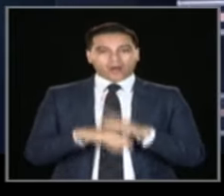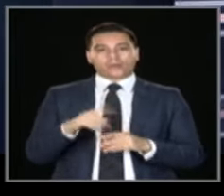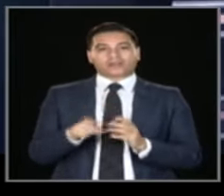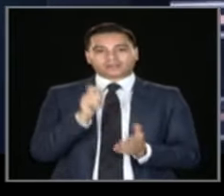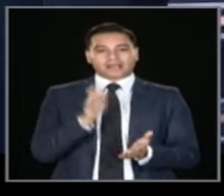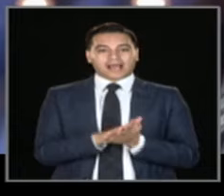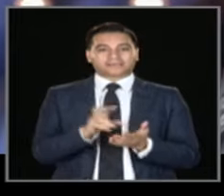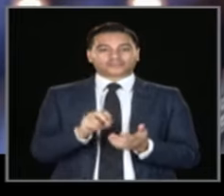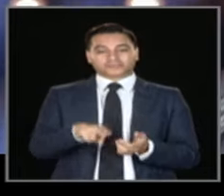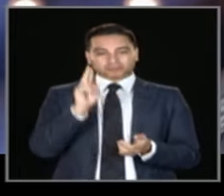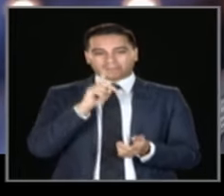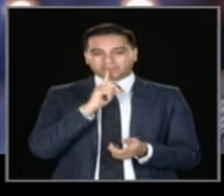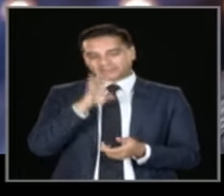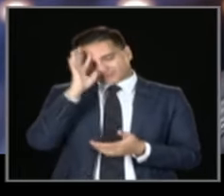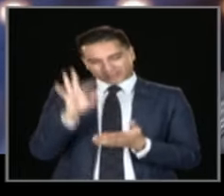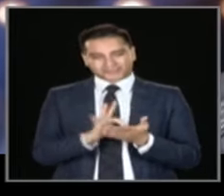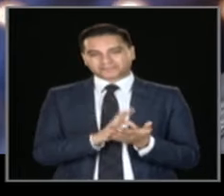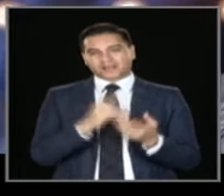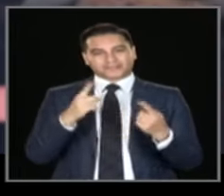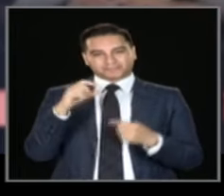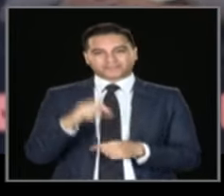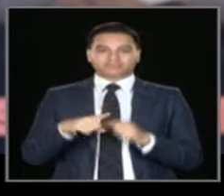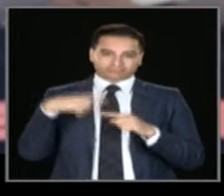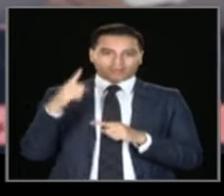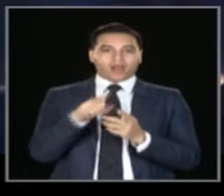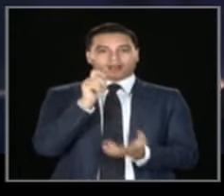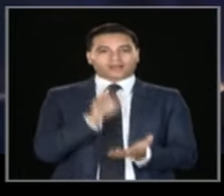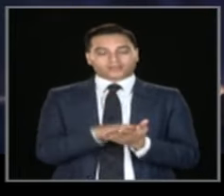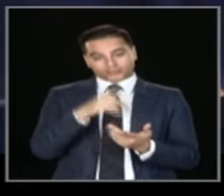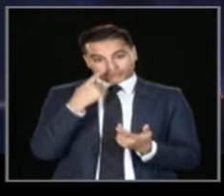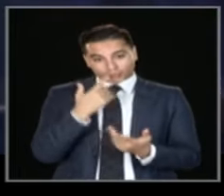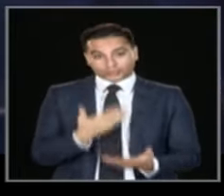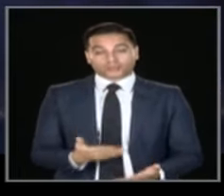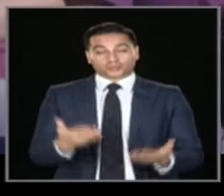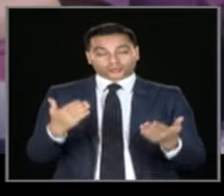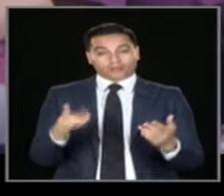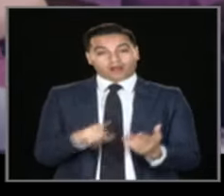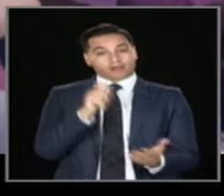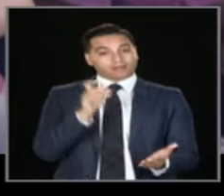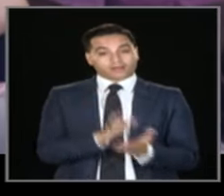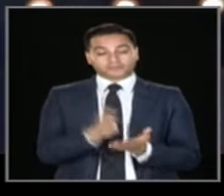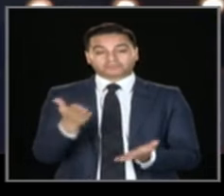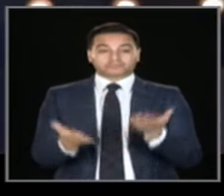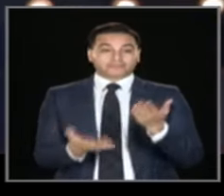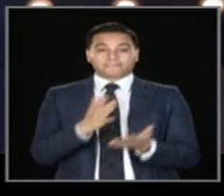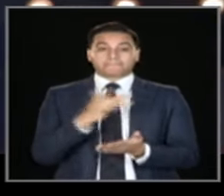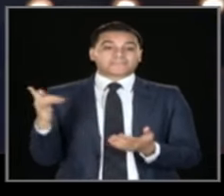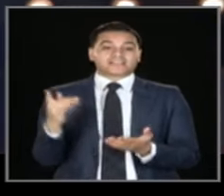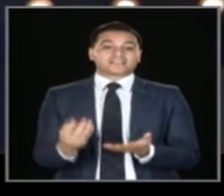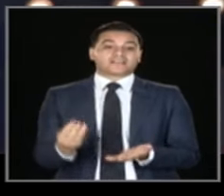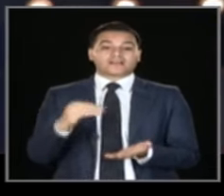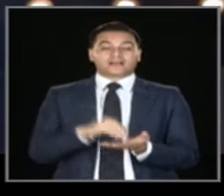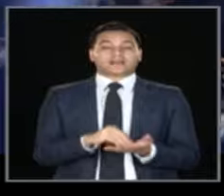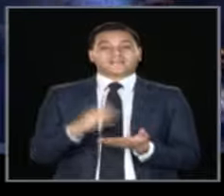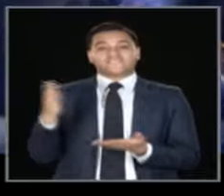بس ما توفقتش، وان شاء الله هنعوض في عجلة الحظ. خلينا نشوف عجلة الحظ هيبقى رأيها ايه، وال 100 نقطة دول